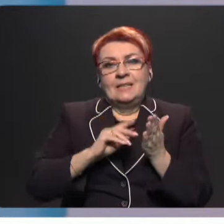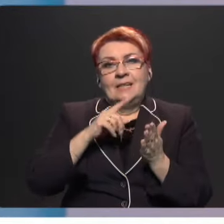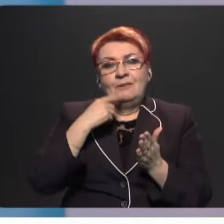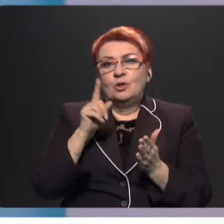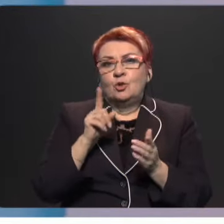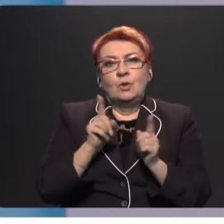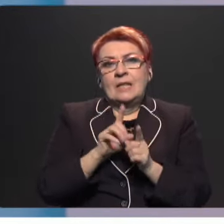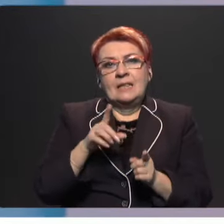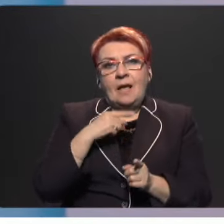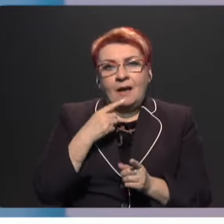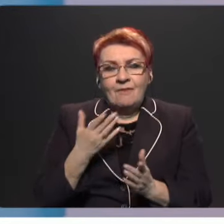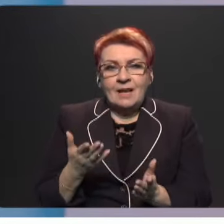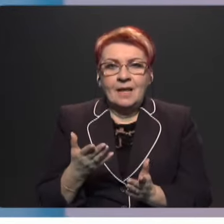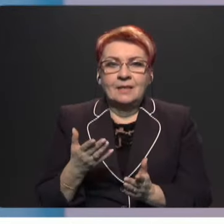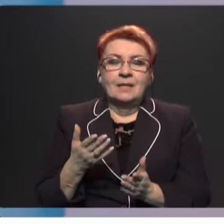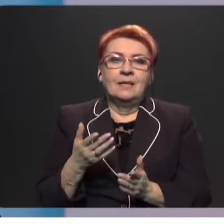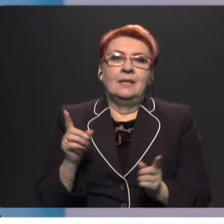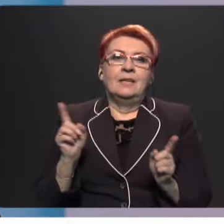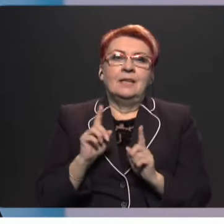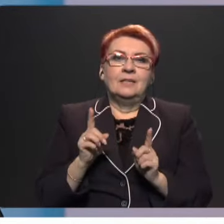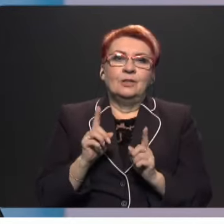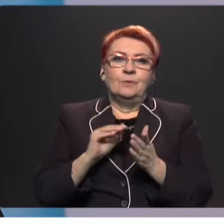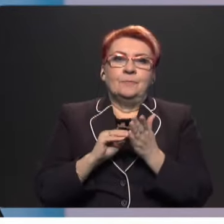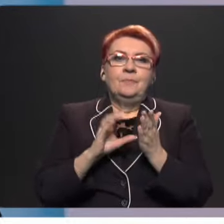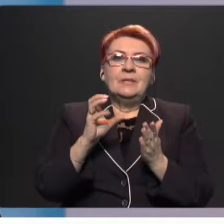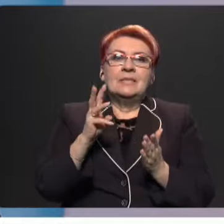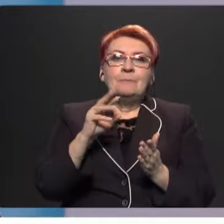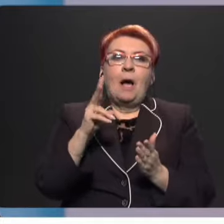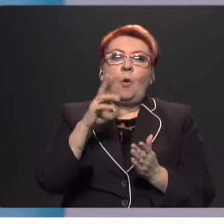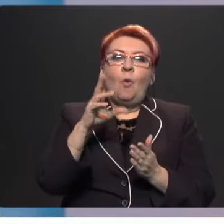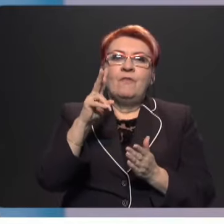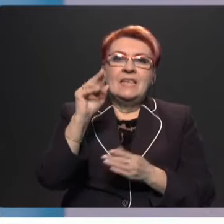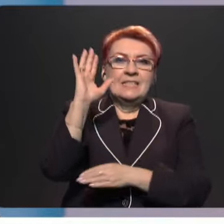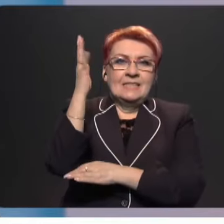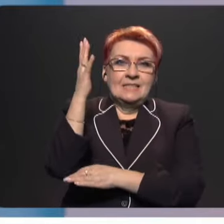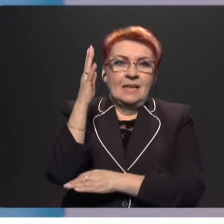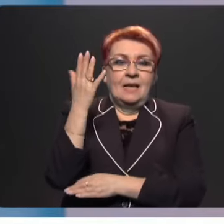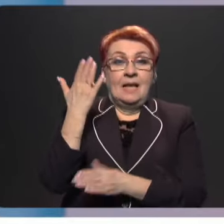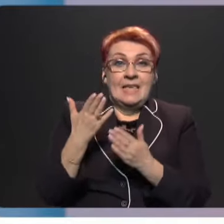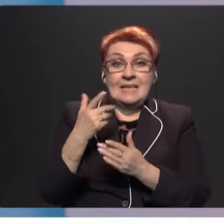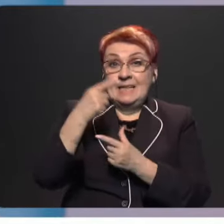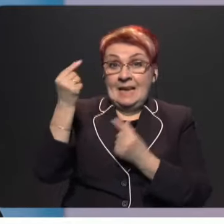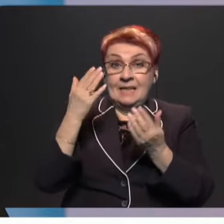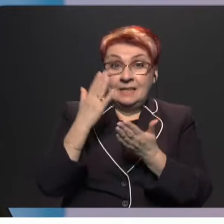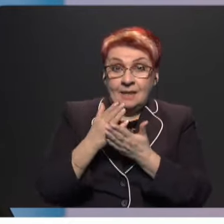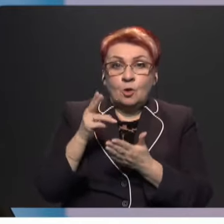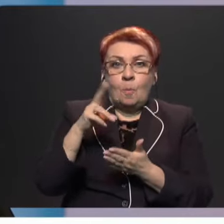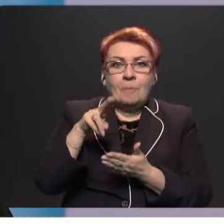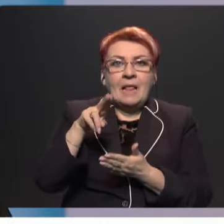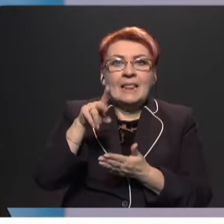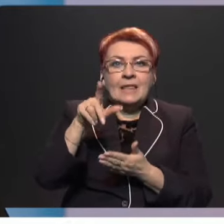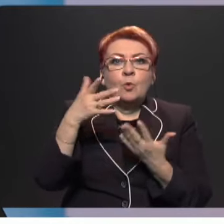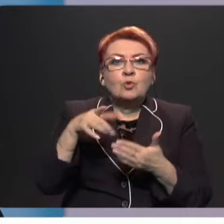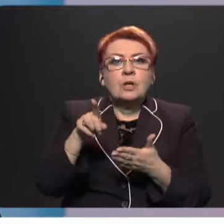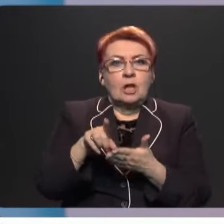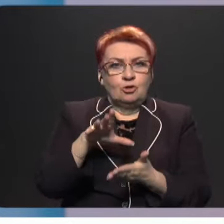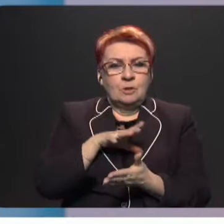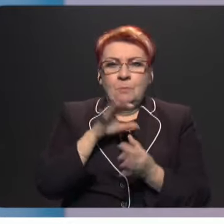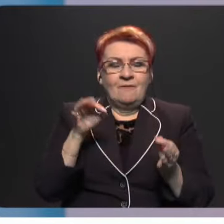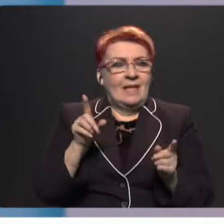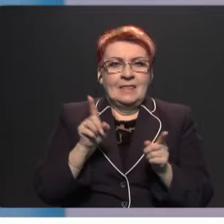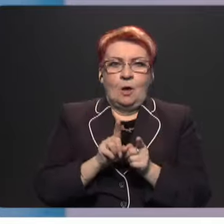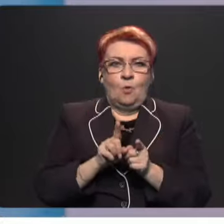что-то не так говорят, что смоковница, если обладает листьями, то плоды уже должны быть. То есть не бывает